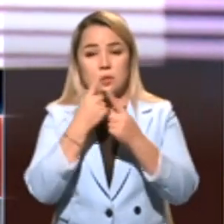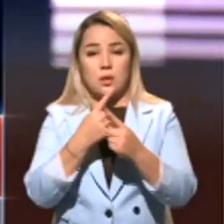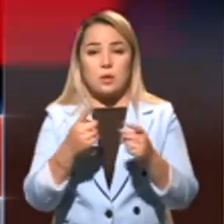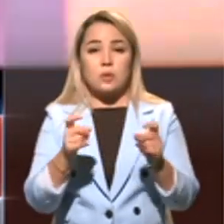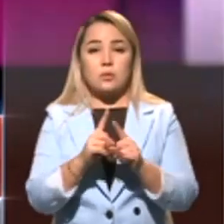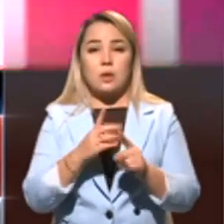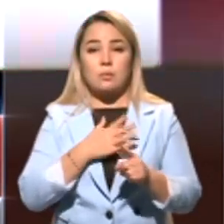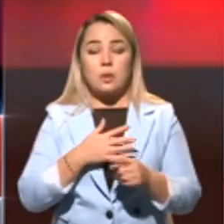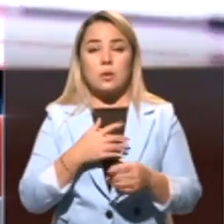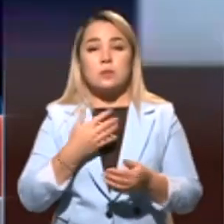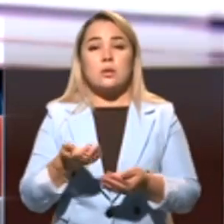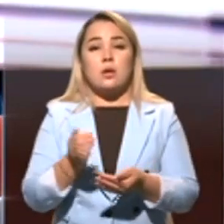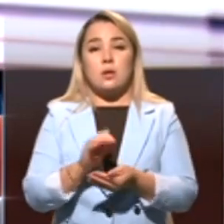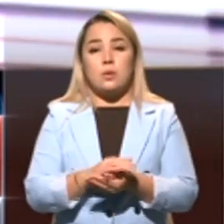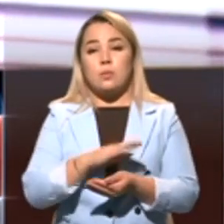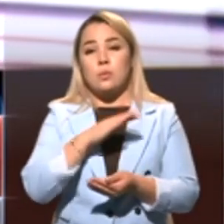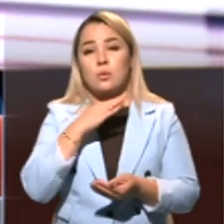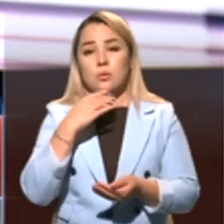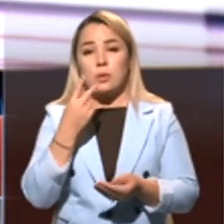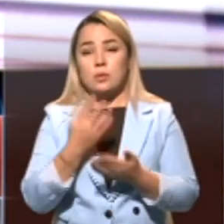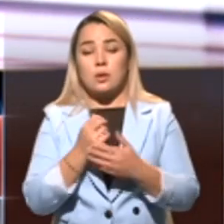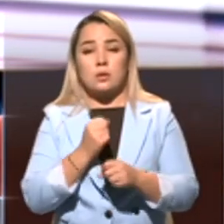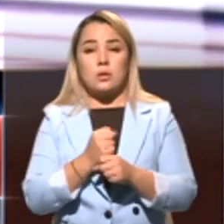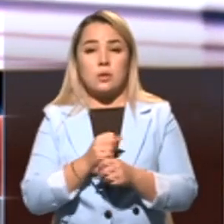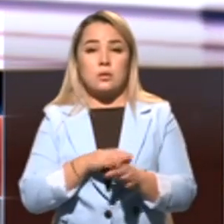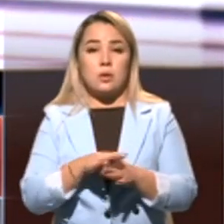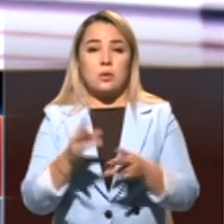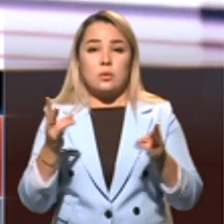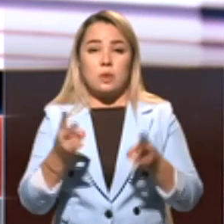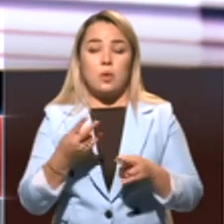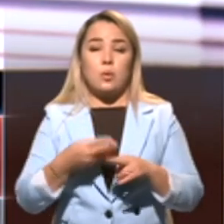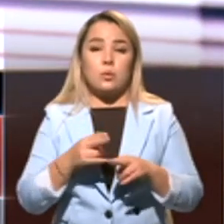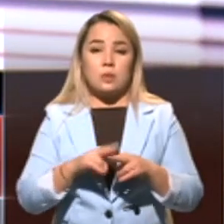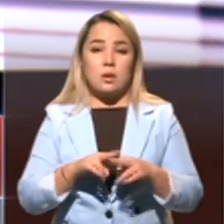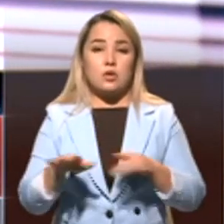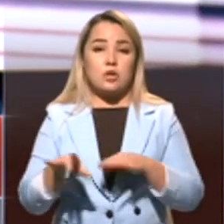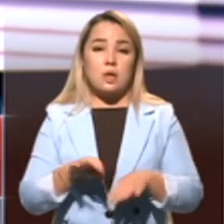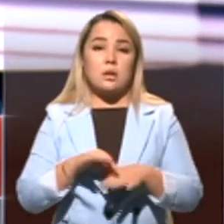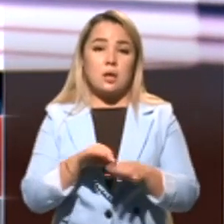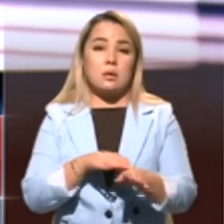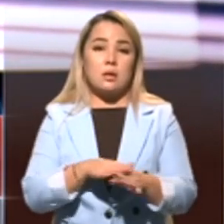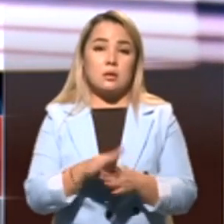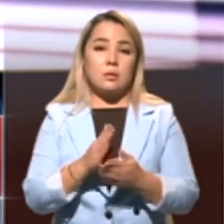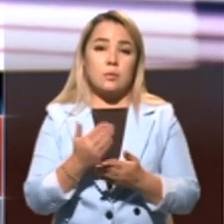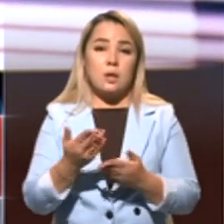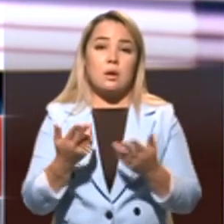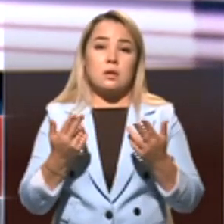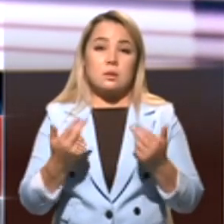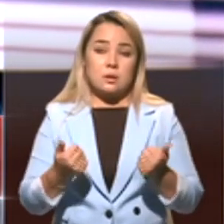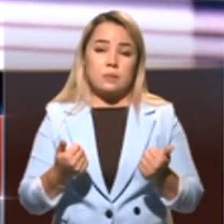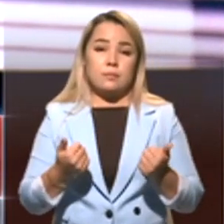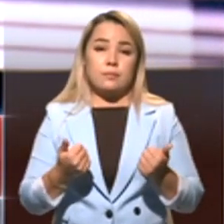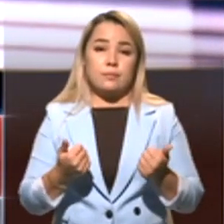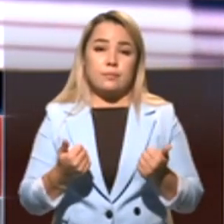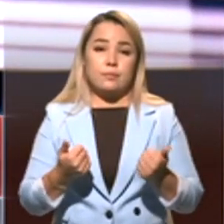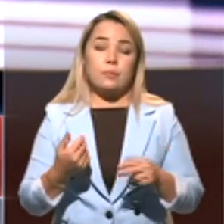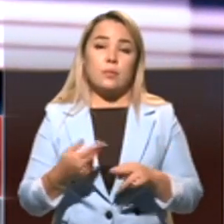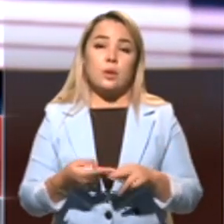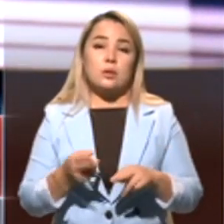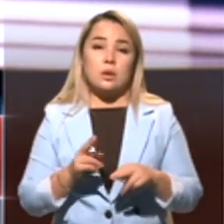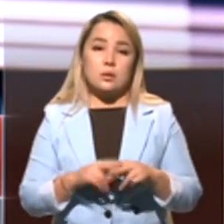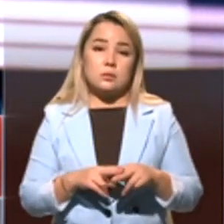бізді таныту үшін әлі көп нәрсе істелу керек. Соның бірі осындай шаралар. Енді әрине